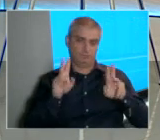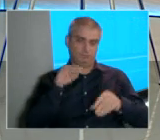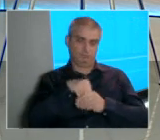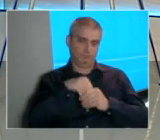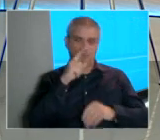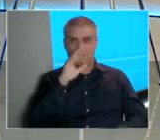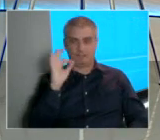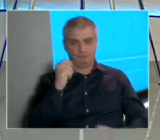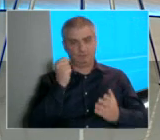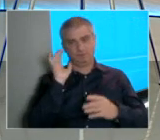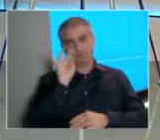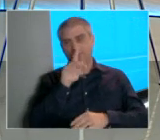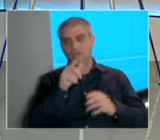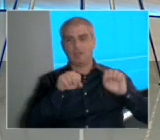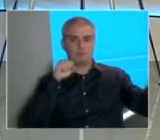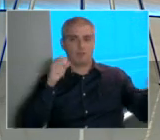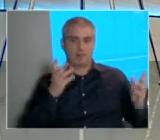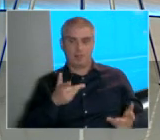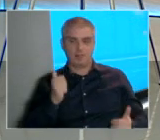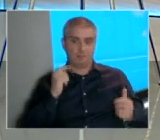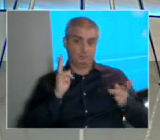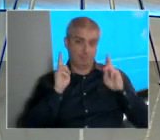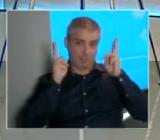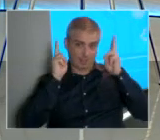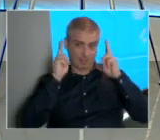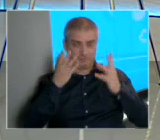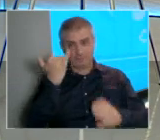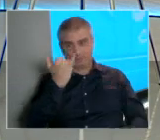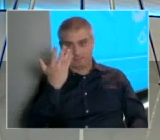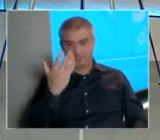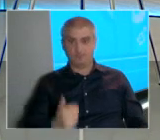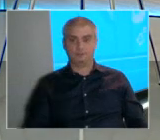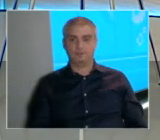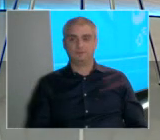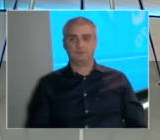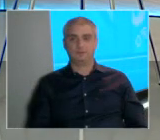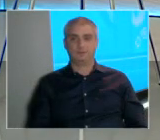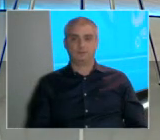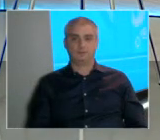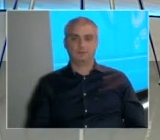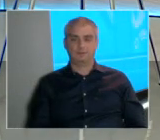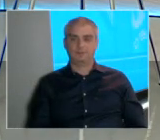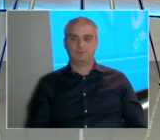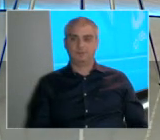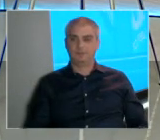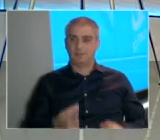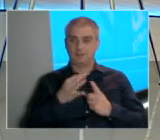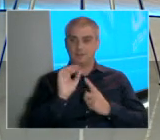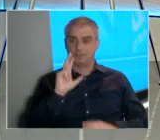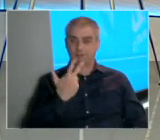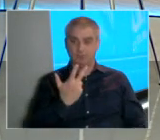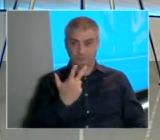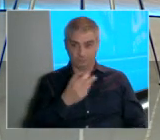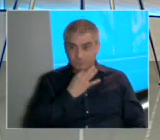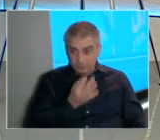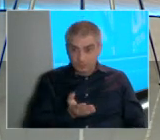עם 1-0 על הפועל חדרה. קריקטורות, קריקטורות. בואו נראה. נר שלישי, שואל